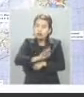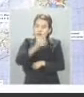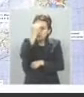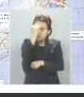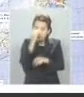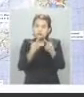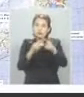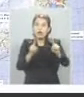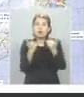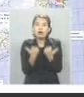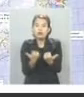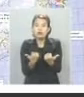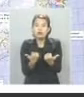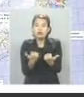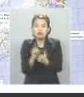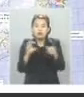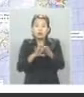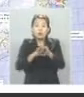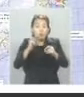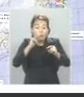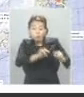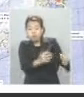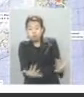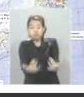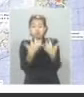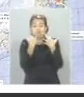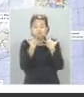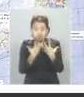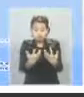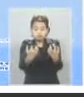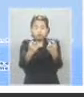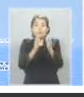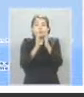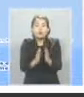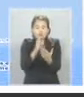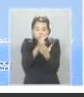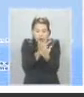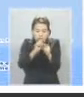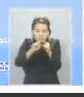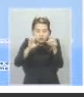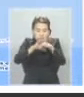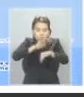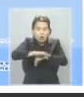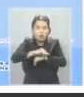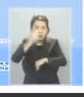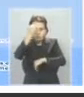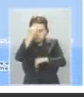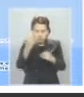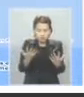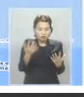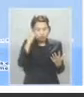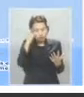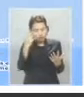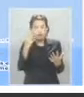ไหวครั้งนี้ซึ่งทำให้เกิดคลื่นยักษ์สึนามิมีความรุนแรงกว่าที่นักวิชาการด้านแผ่นดินไหวของญี่ปุ่นคาดการณ์กันไว้ มี